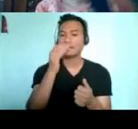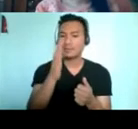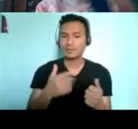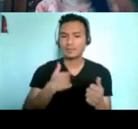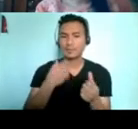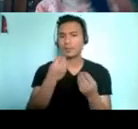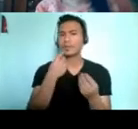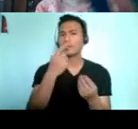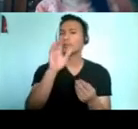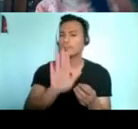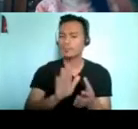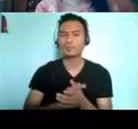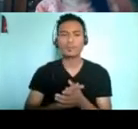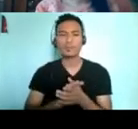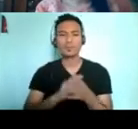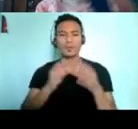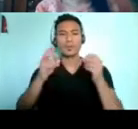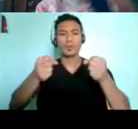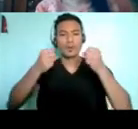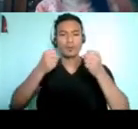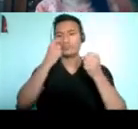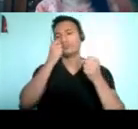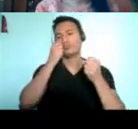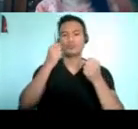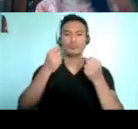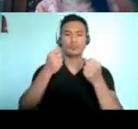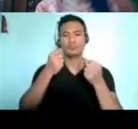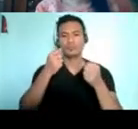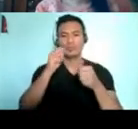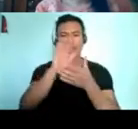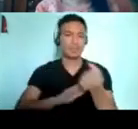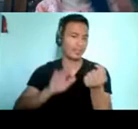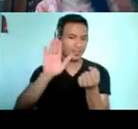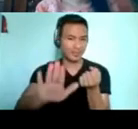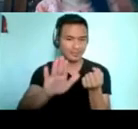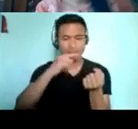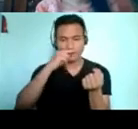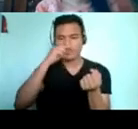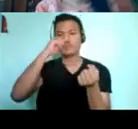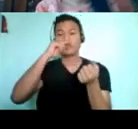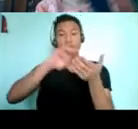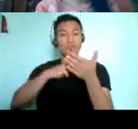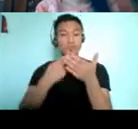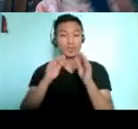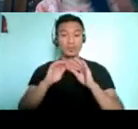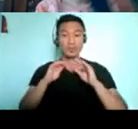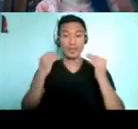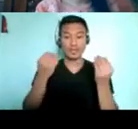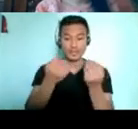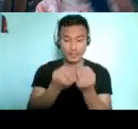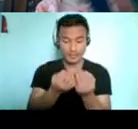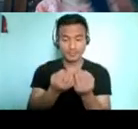अलिकति यहाँनिर भन्दैछु। पावर जति सबै पुरुषको हातमा छ, प्रेस्टिज पनि भनेको यो समाजमा